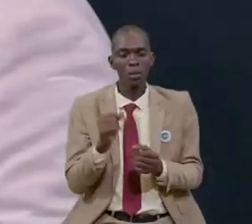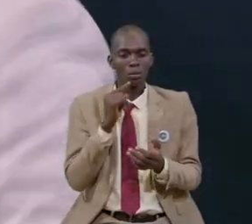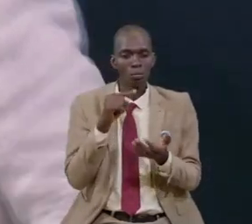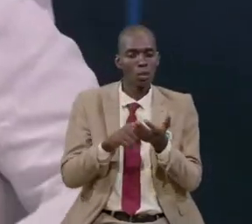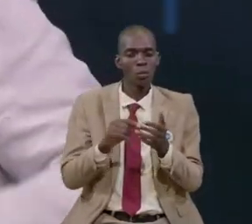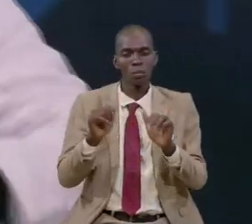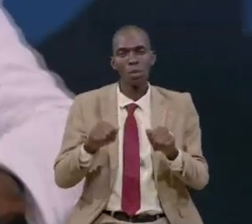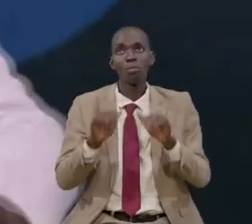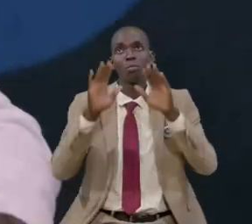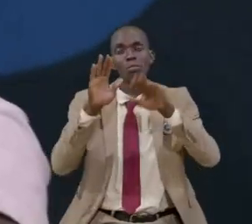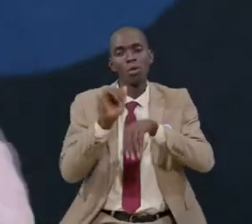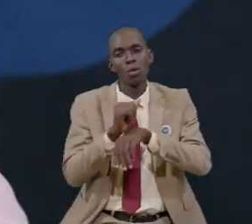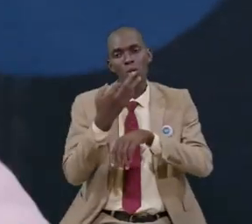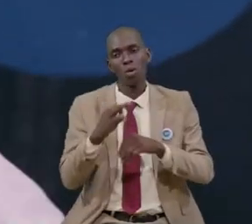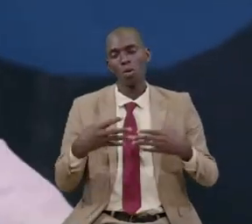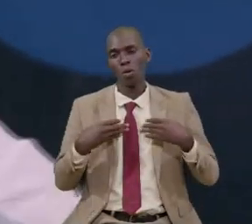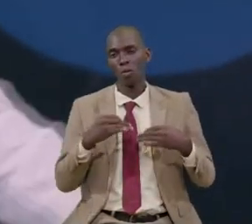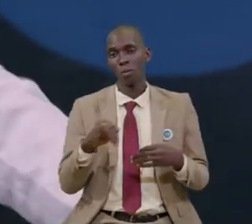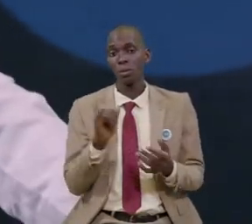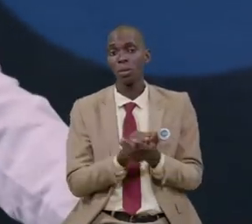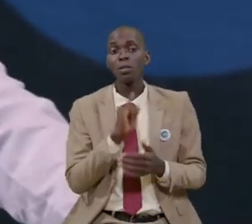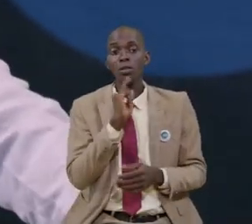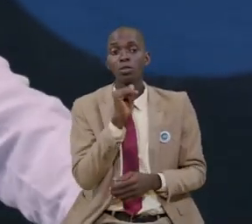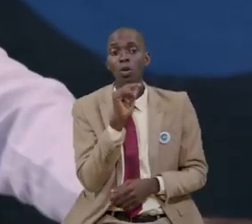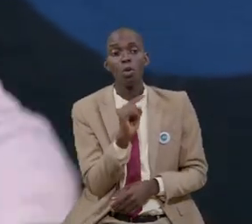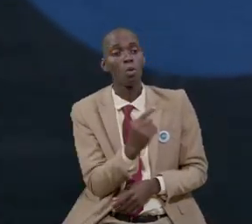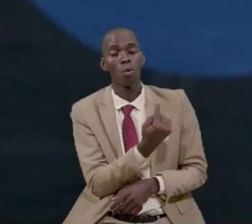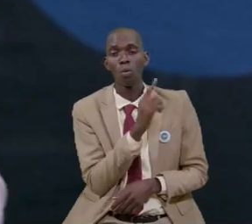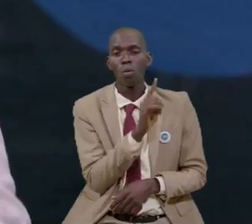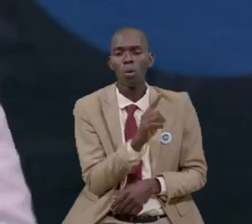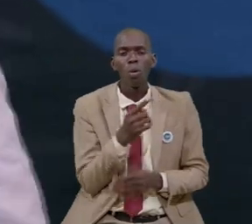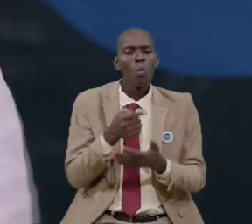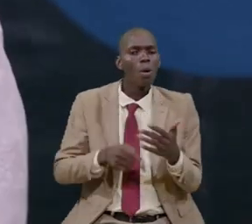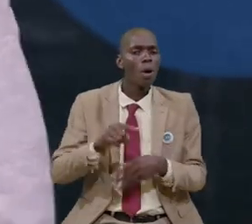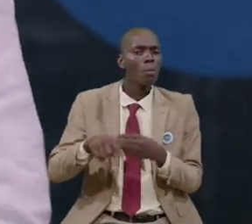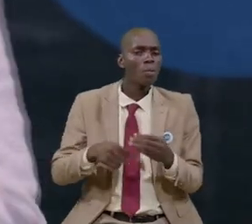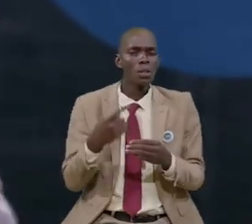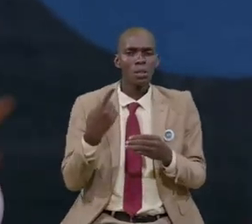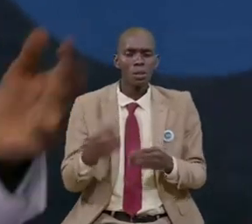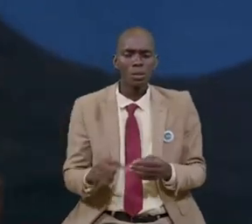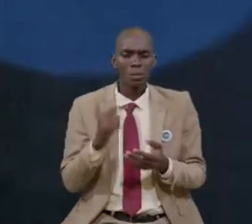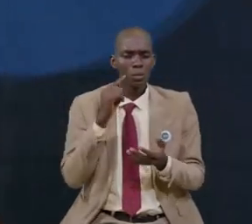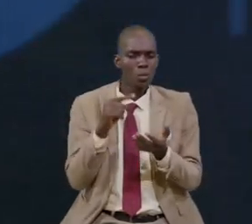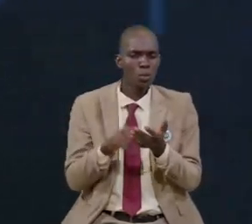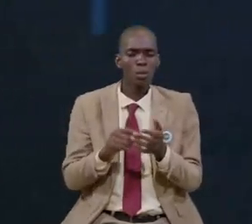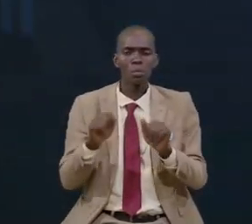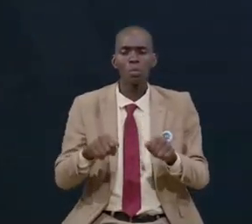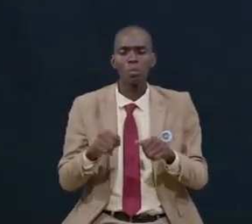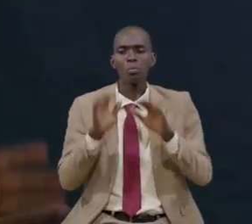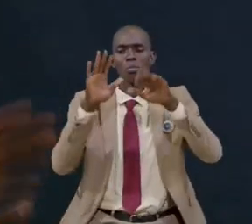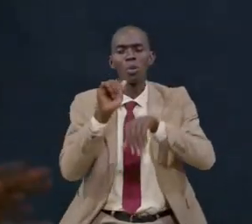miracle remarquable. Non seulement un miracle remarquable, on a aussi un miracle remarquable